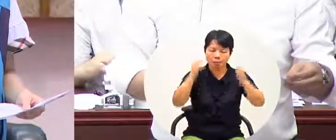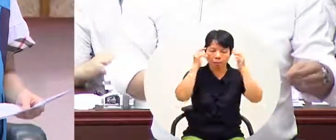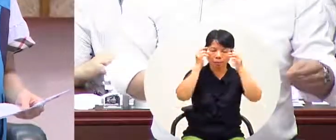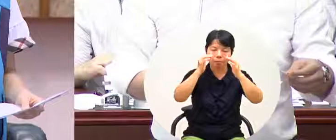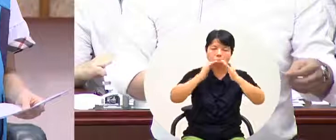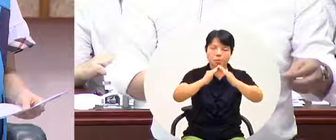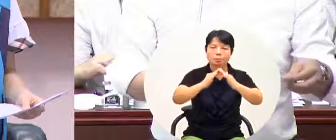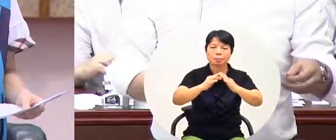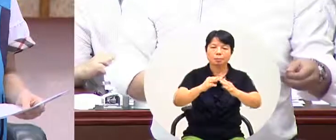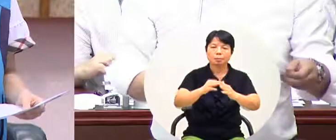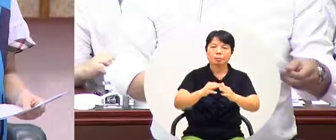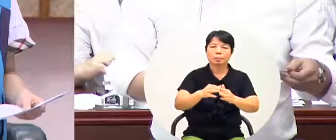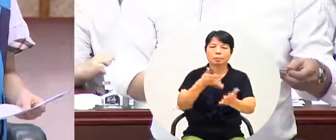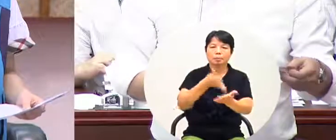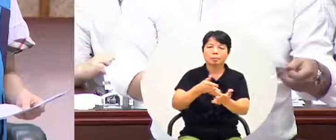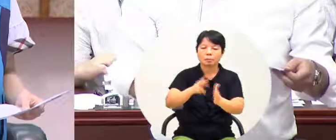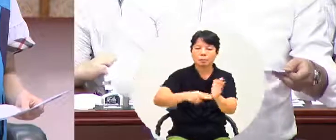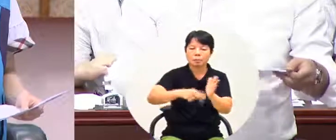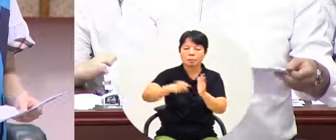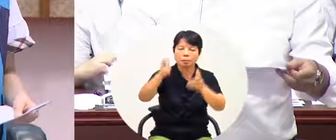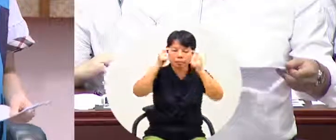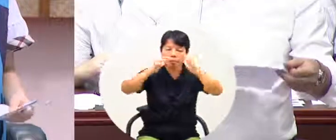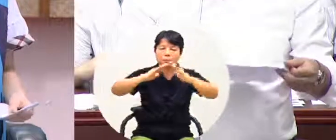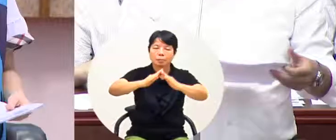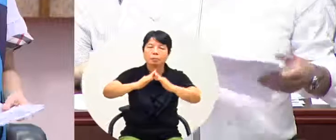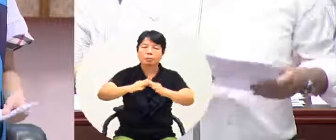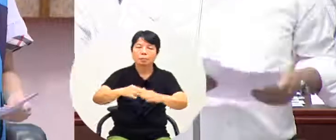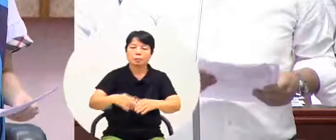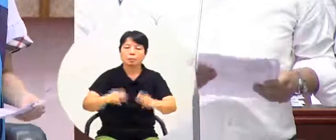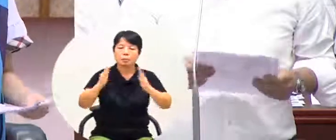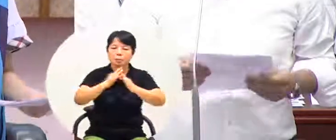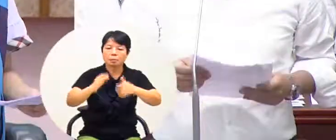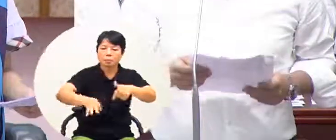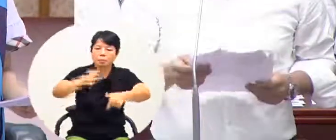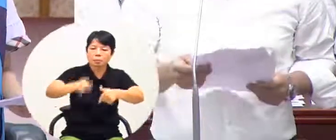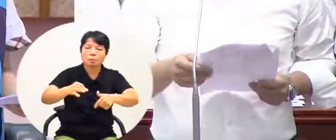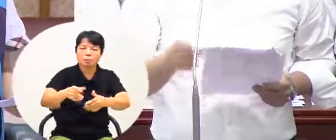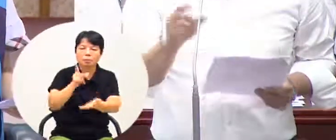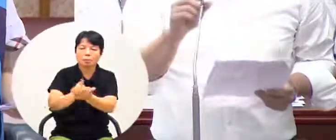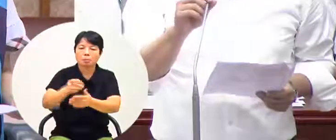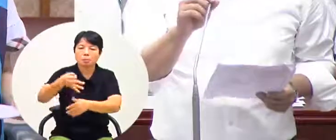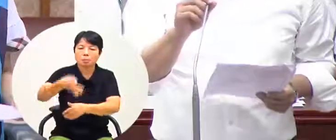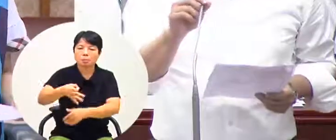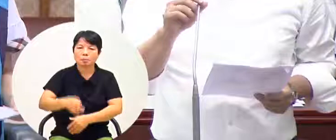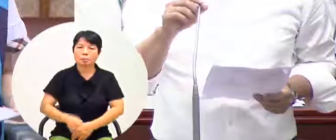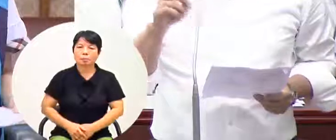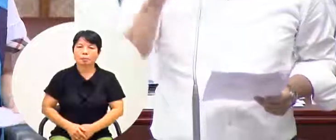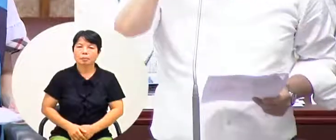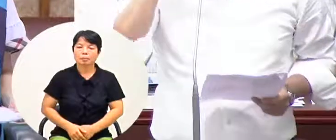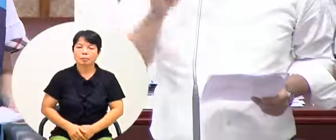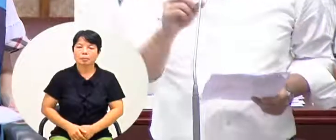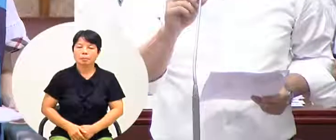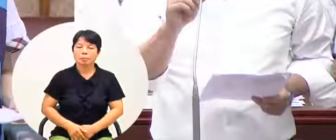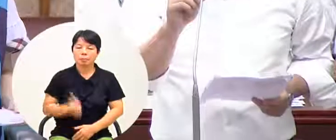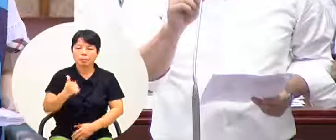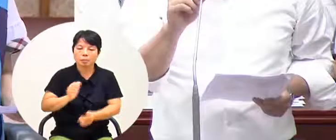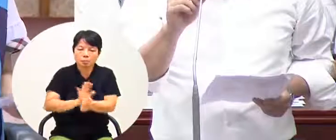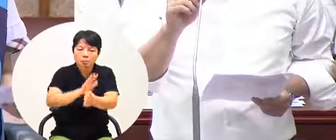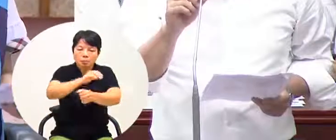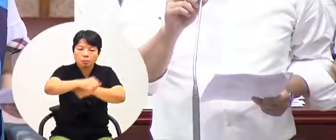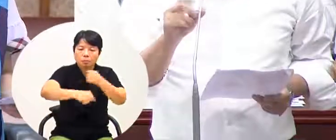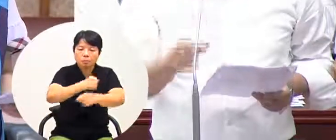市的房价跟租金水准来讲，我们确实是比较在推动上面来讲，我们会想的比较